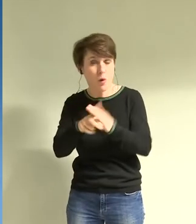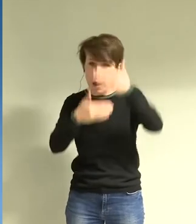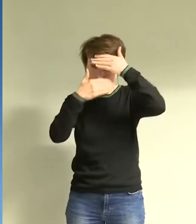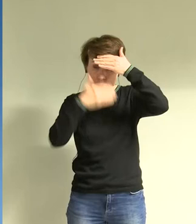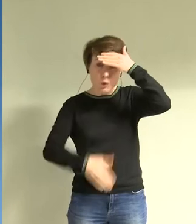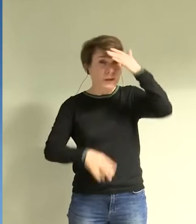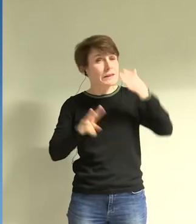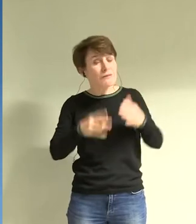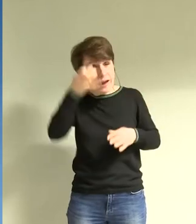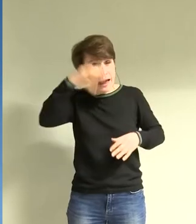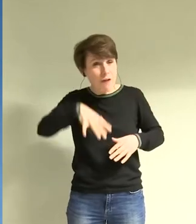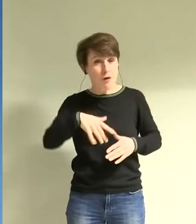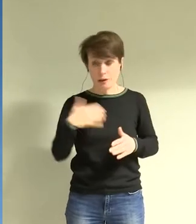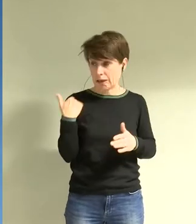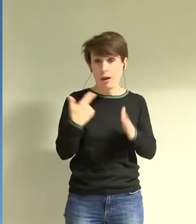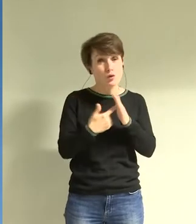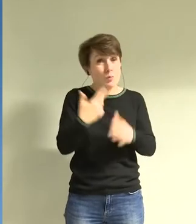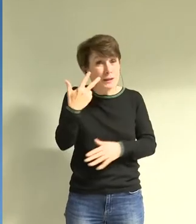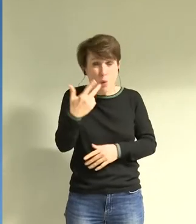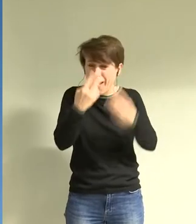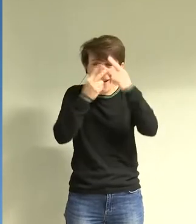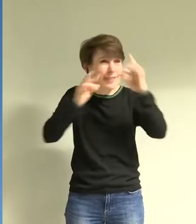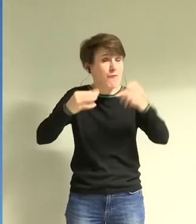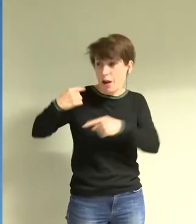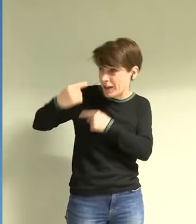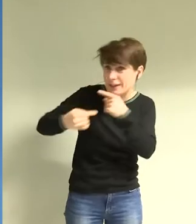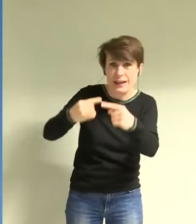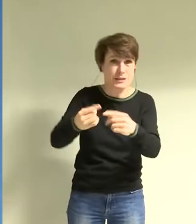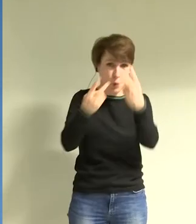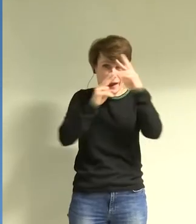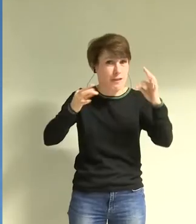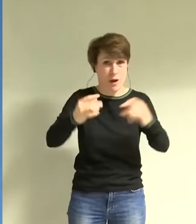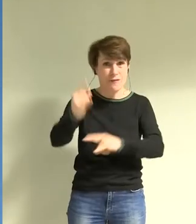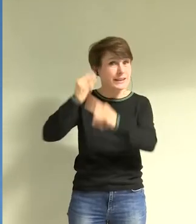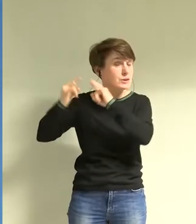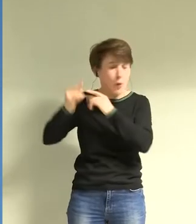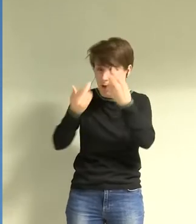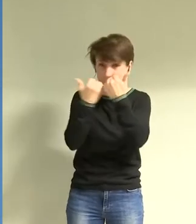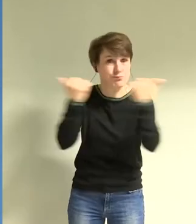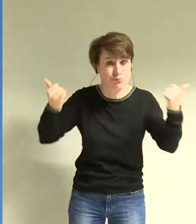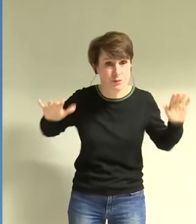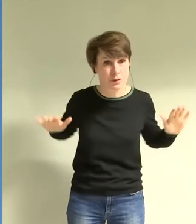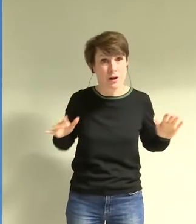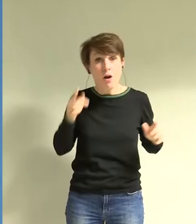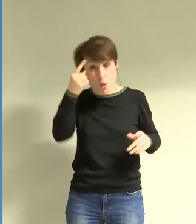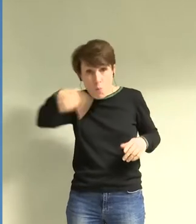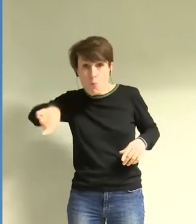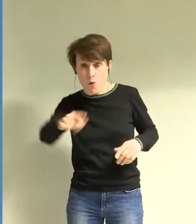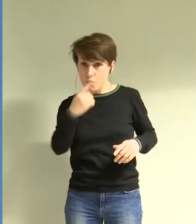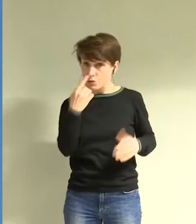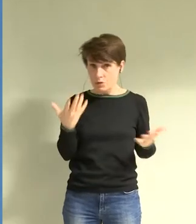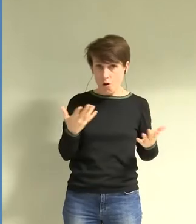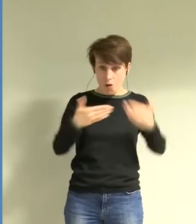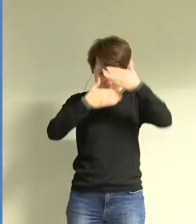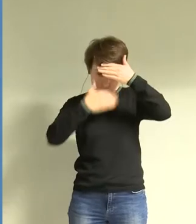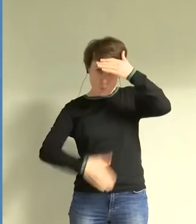2003 et n'a rien de religieux ni de traditionnel ni d' historique si comme nous vous estimez que le burqini est un instrument de propagande pour